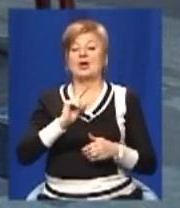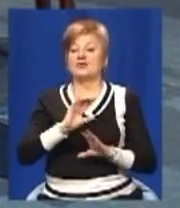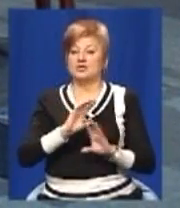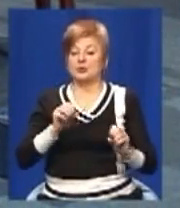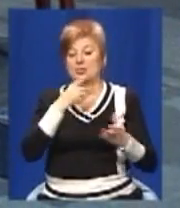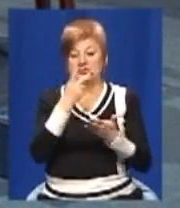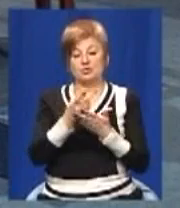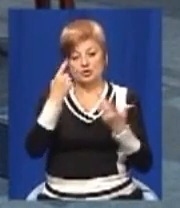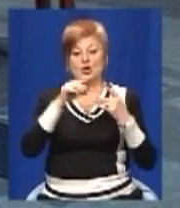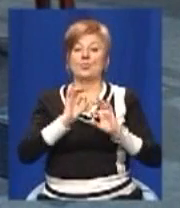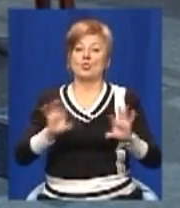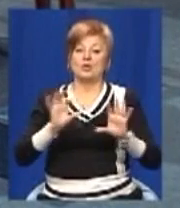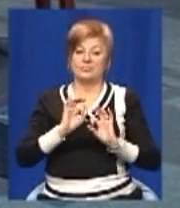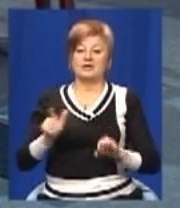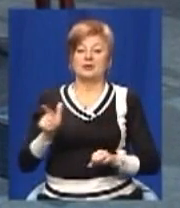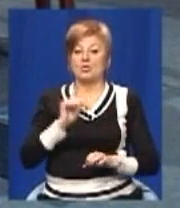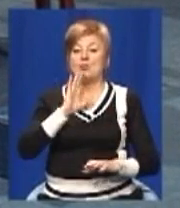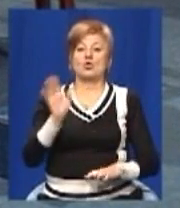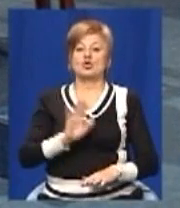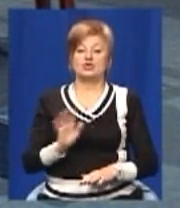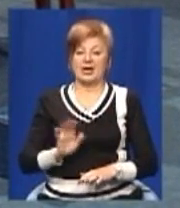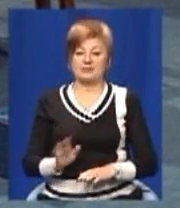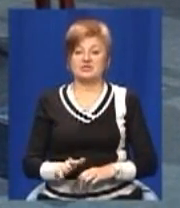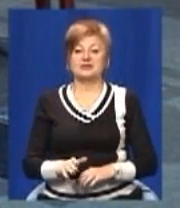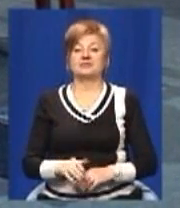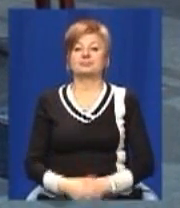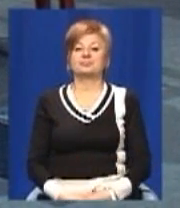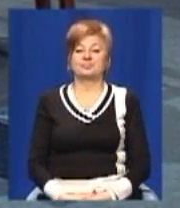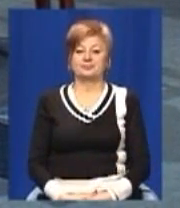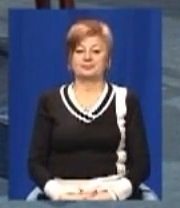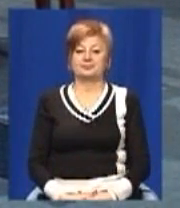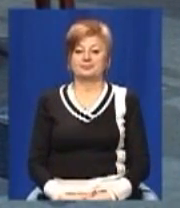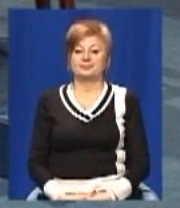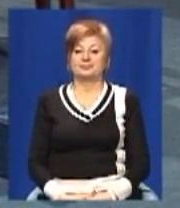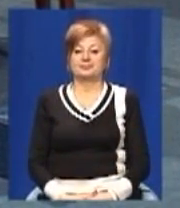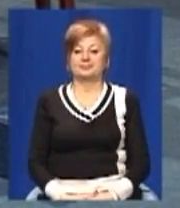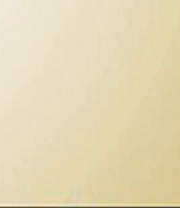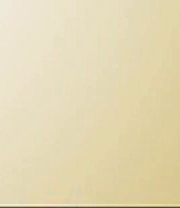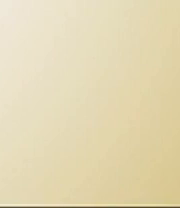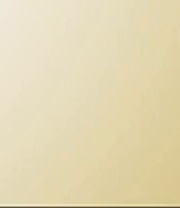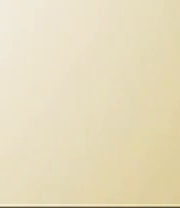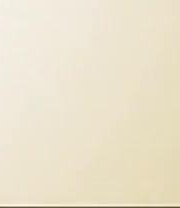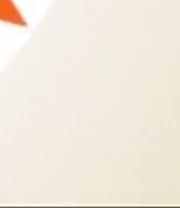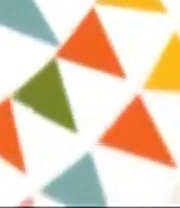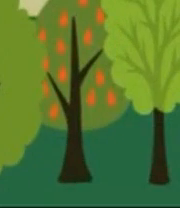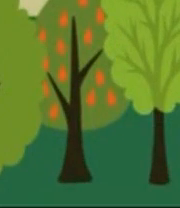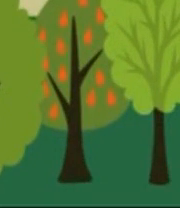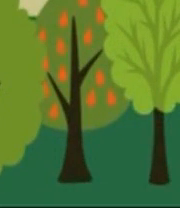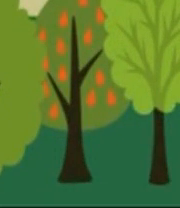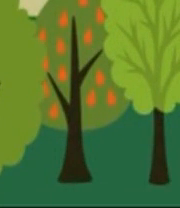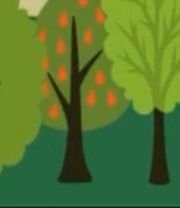переглянути мультфільм, та ми з Феліксом з вами прощаємося. Бувайте!